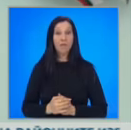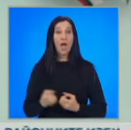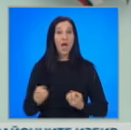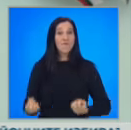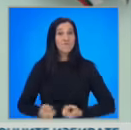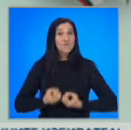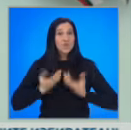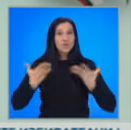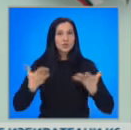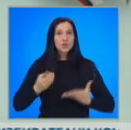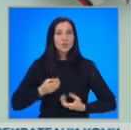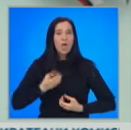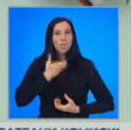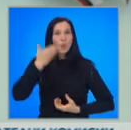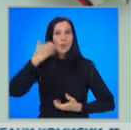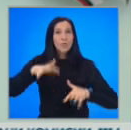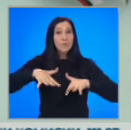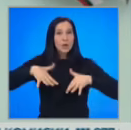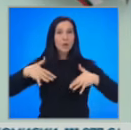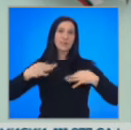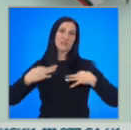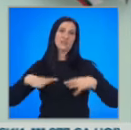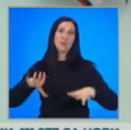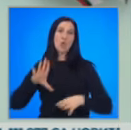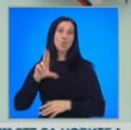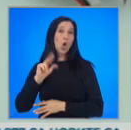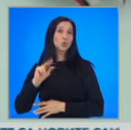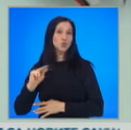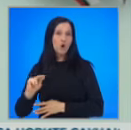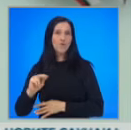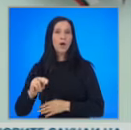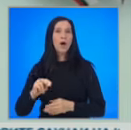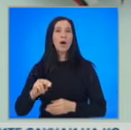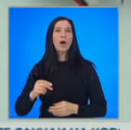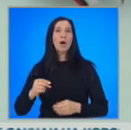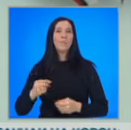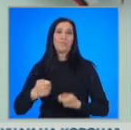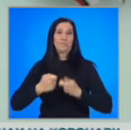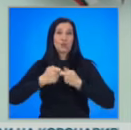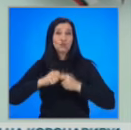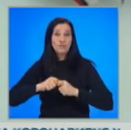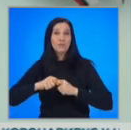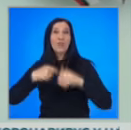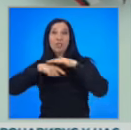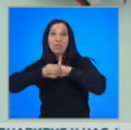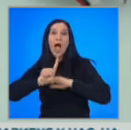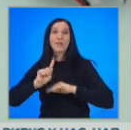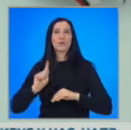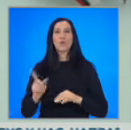Възроди се духът на парламентаризма и на свободното слово. Пропука се омертата, на която се